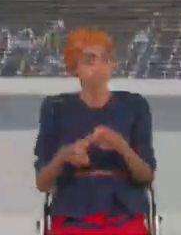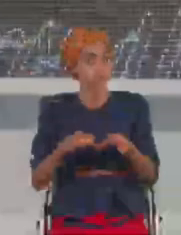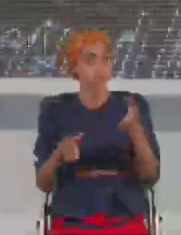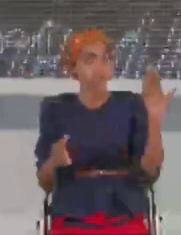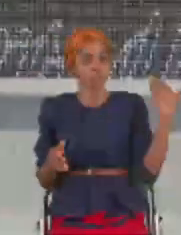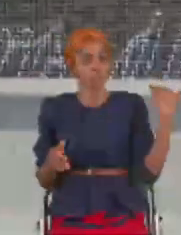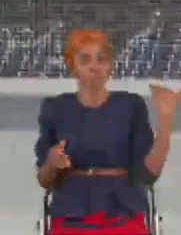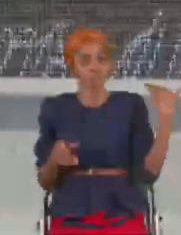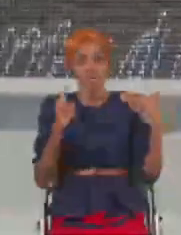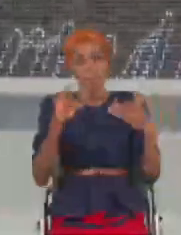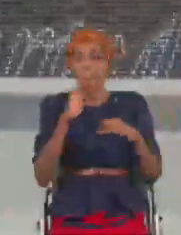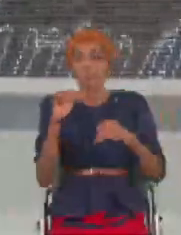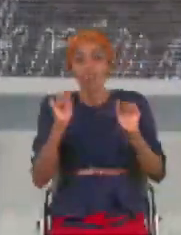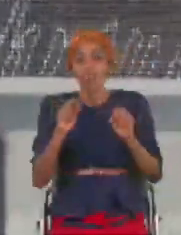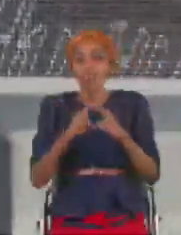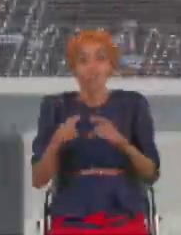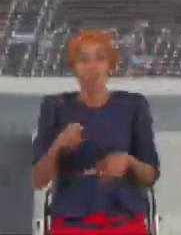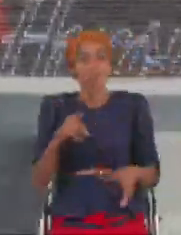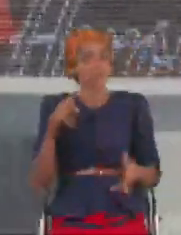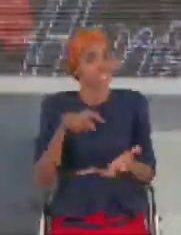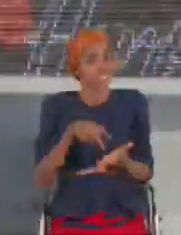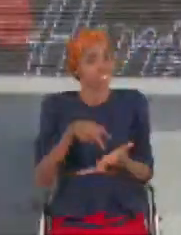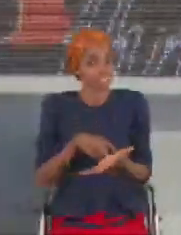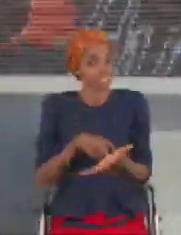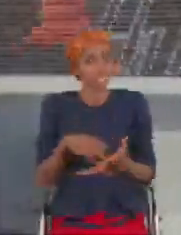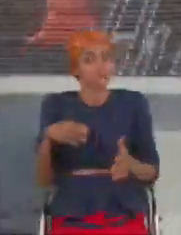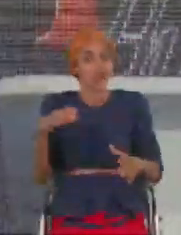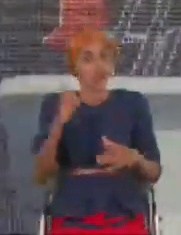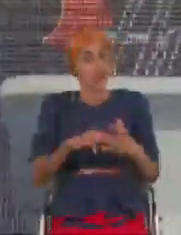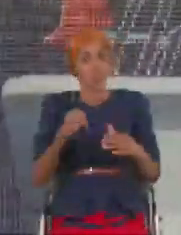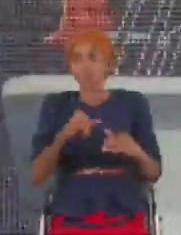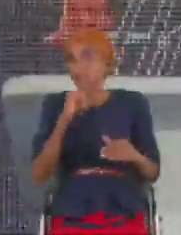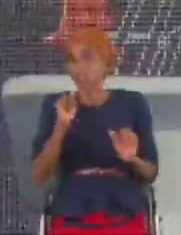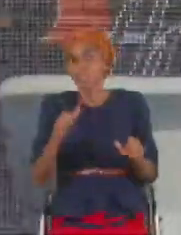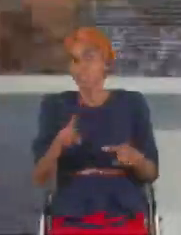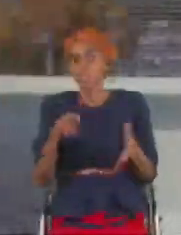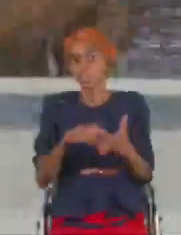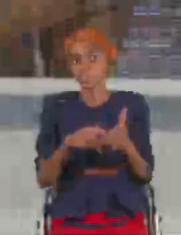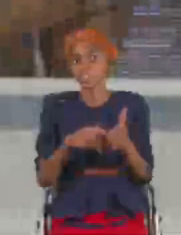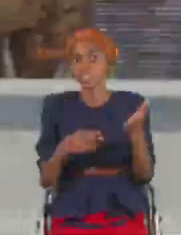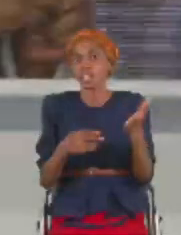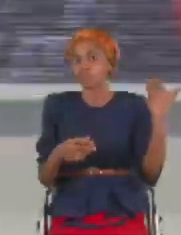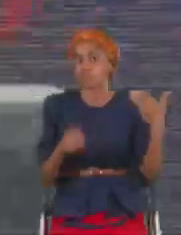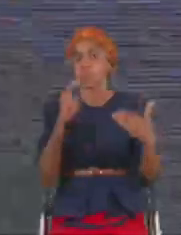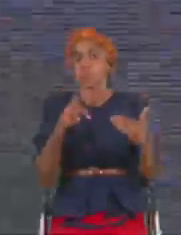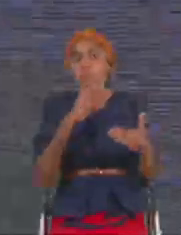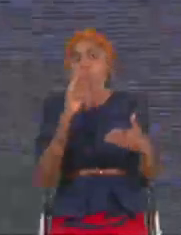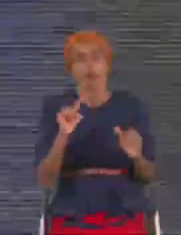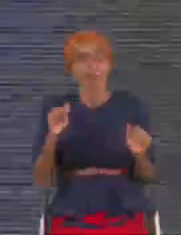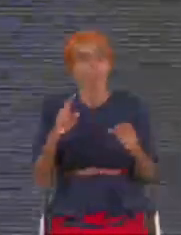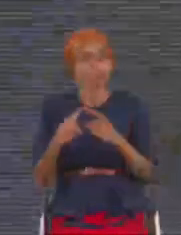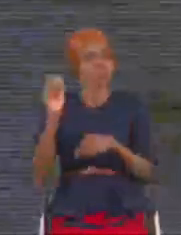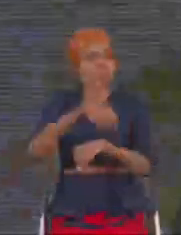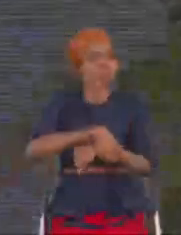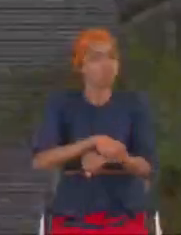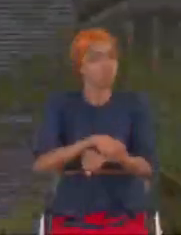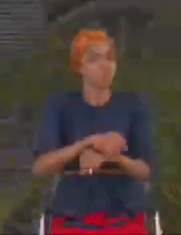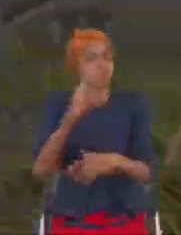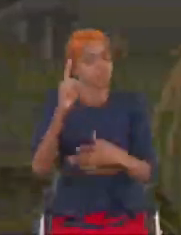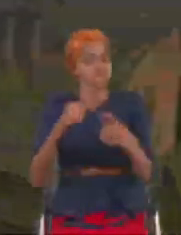avant tu arrives à résister à ce à quoi tu n'arrivais pas résister avant je capable de vaincre